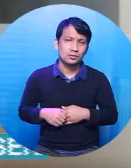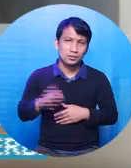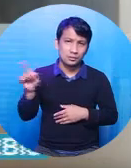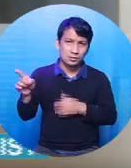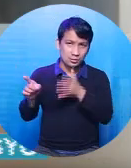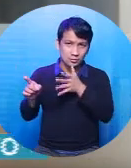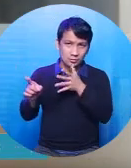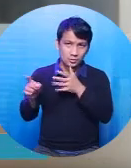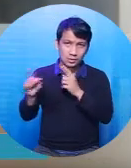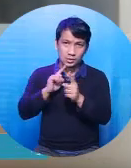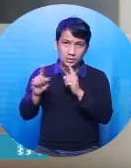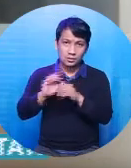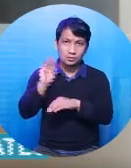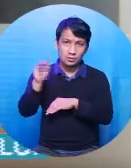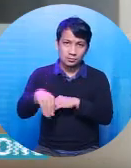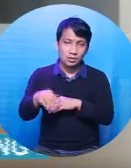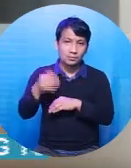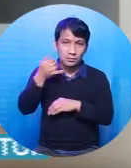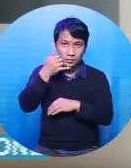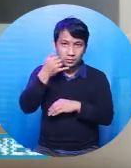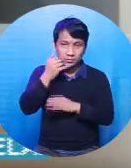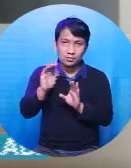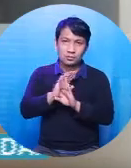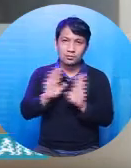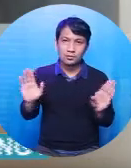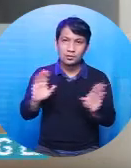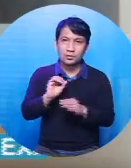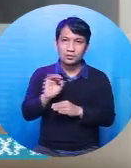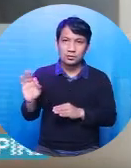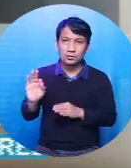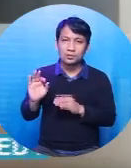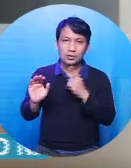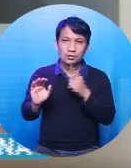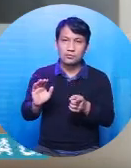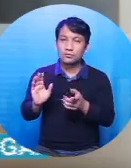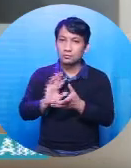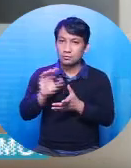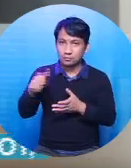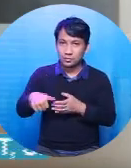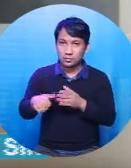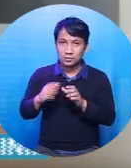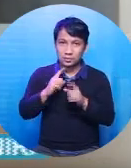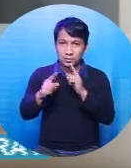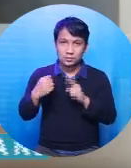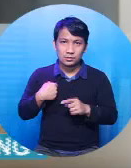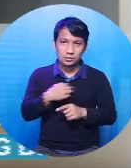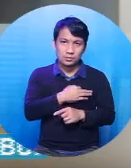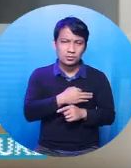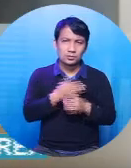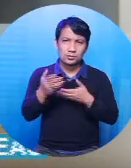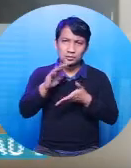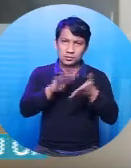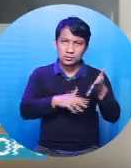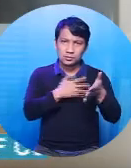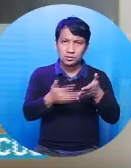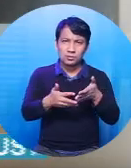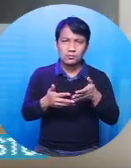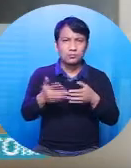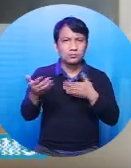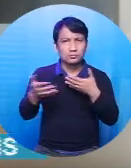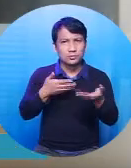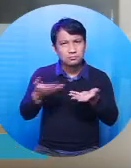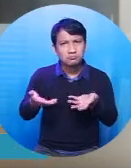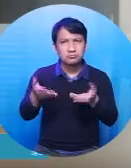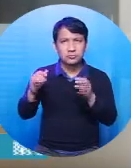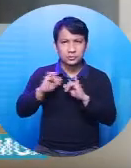Maging si mama, kakausapin nila over the phone. Ma'am, huwag mo ibababang telepono. Ma'am Eileen, Kakausapin ka ng mga staff para i-schedule namin kahit na yung ganito